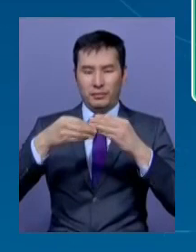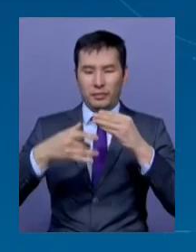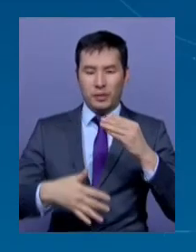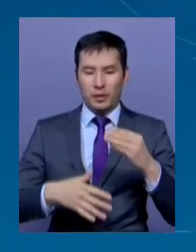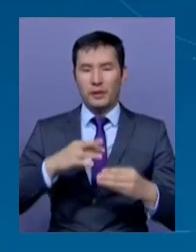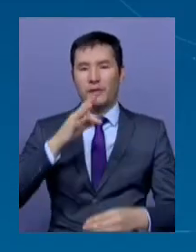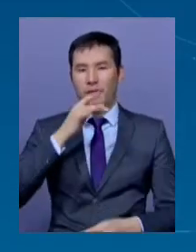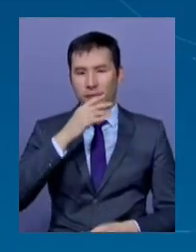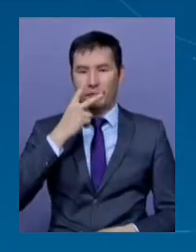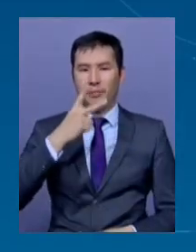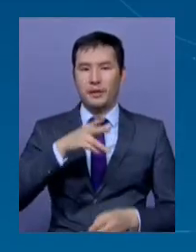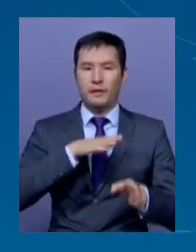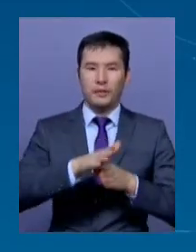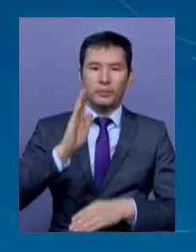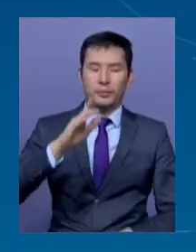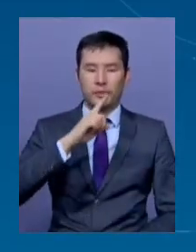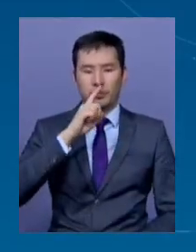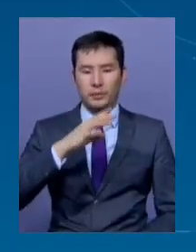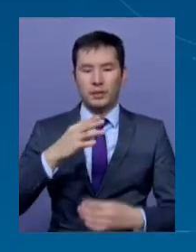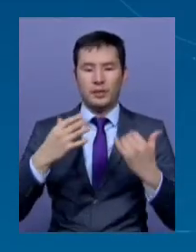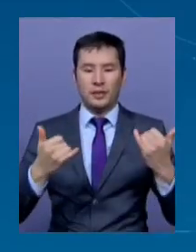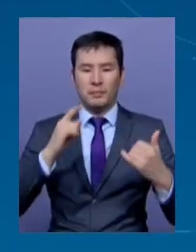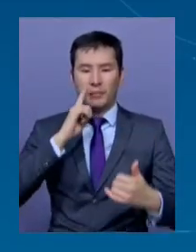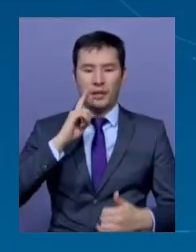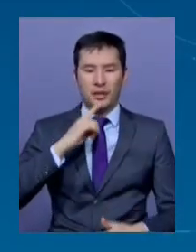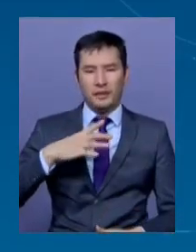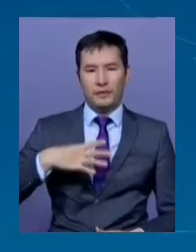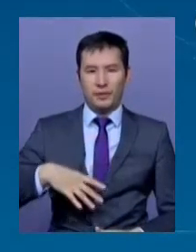Коронавирустен айыққандар саны бүгінде 102360-қа жетті.